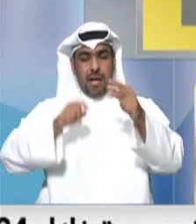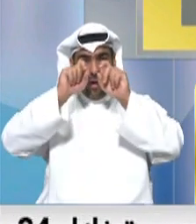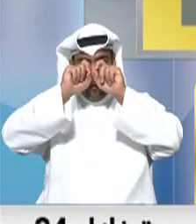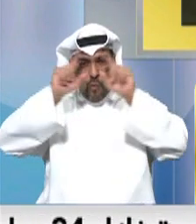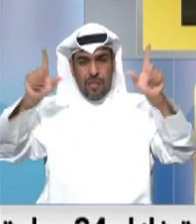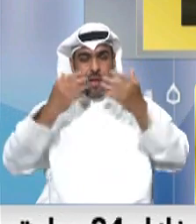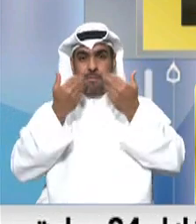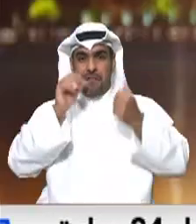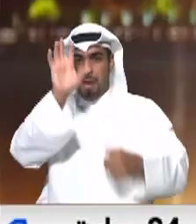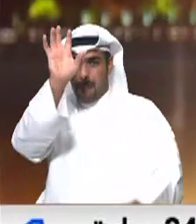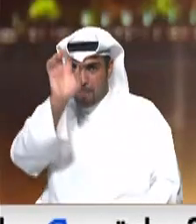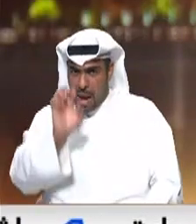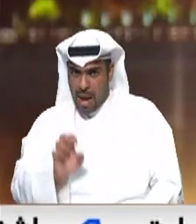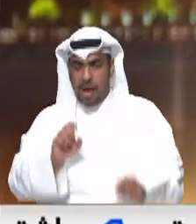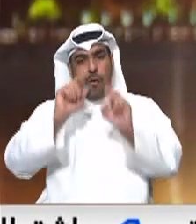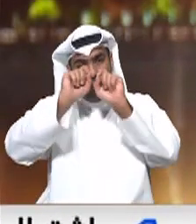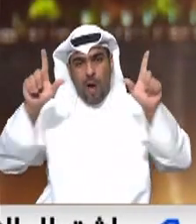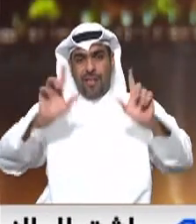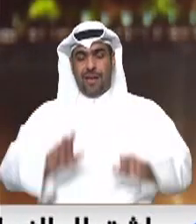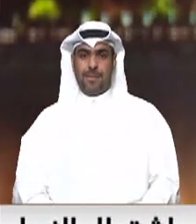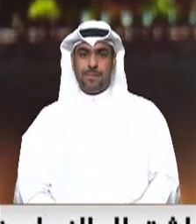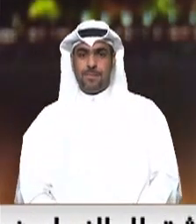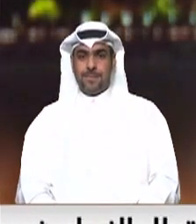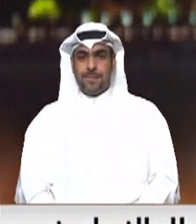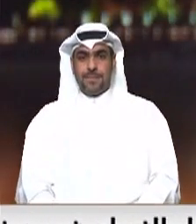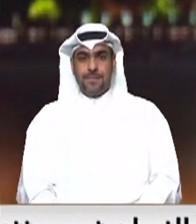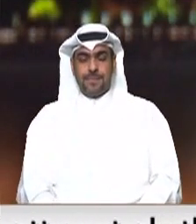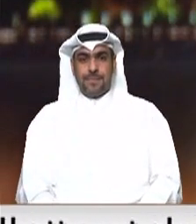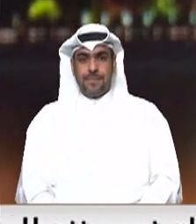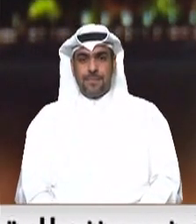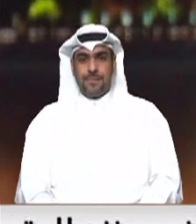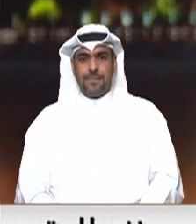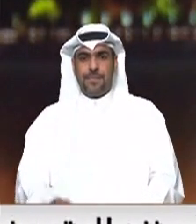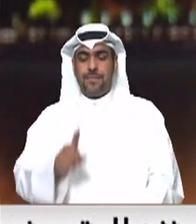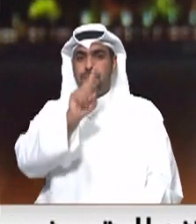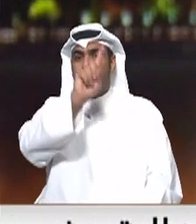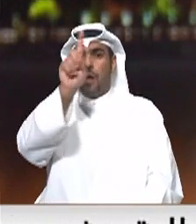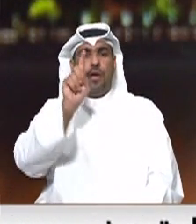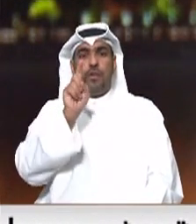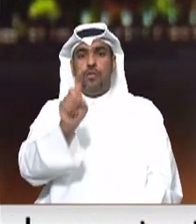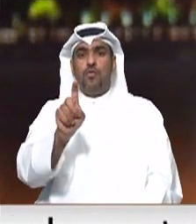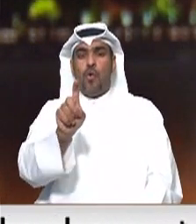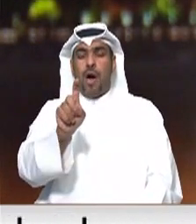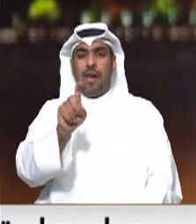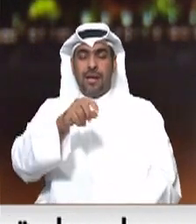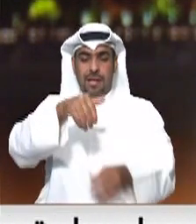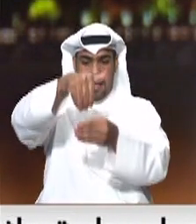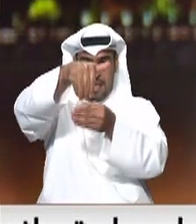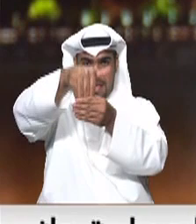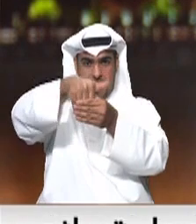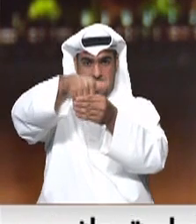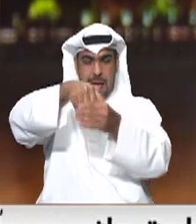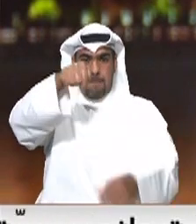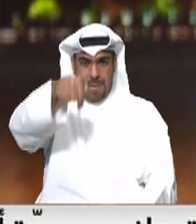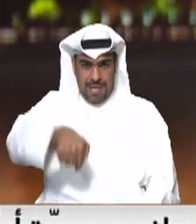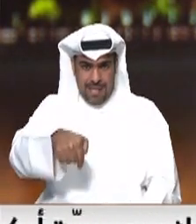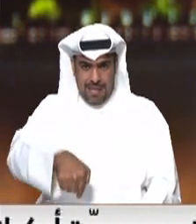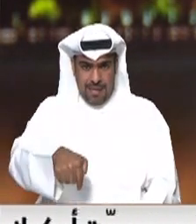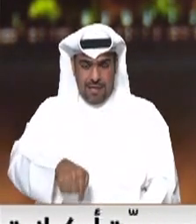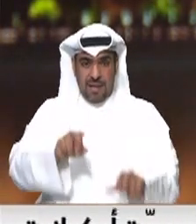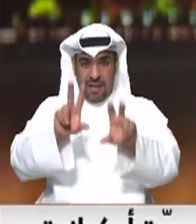هذه الليلة. طيب أحمد، ما الذي يمكن أن يميز هذه الانتخابات الرئاسية عن سابقتها من الانتخابات أحمد؟